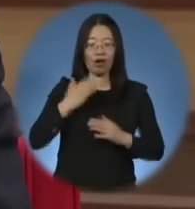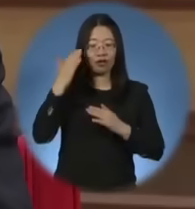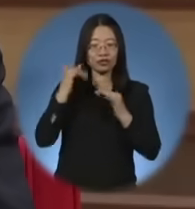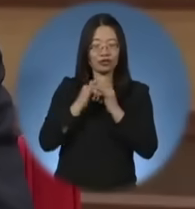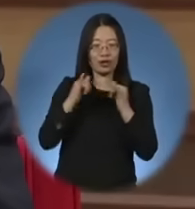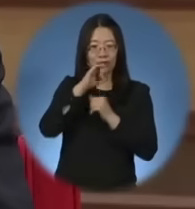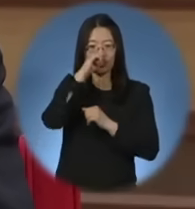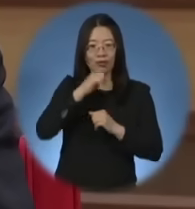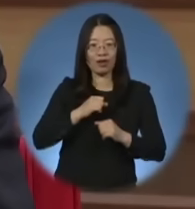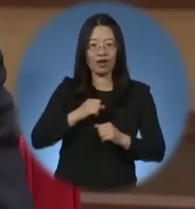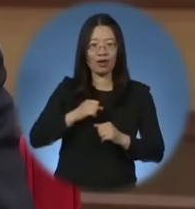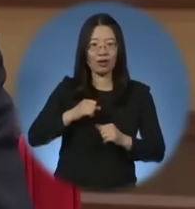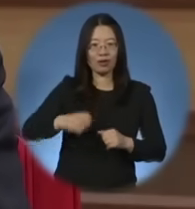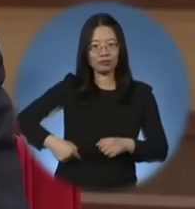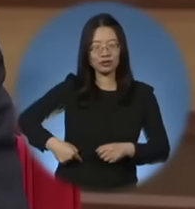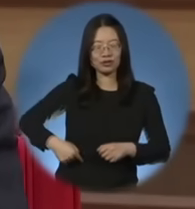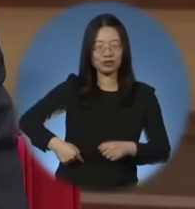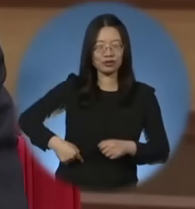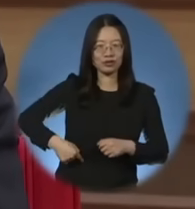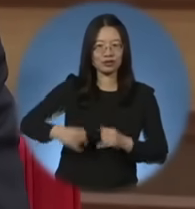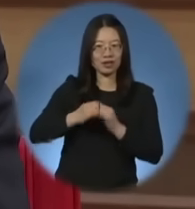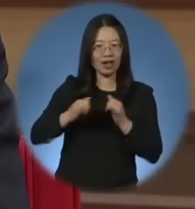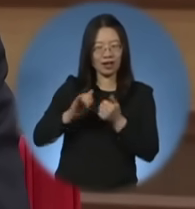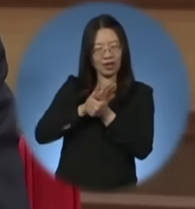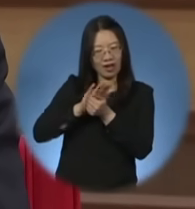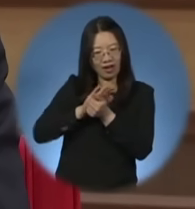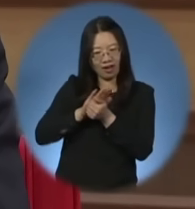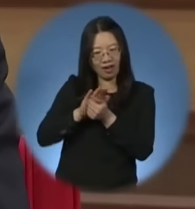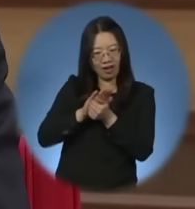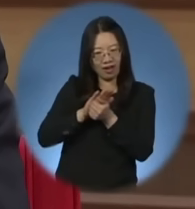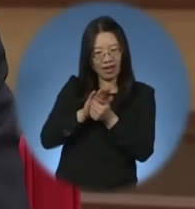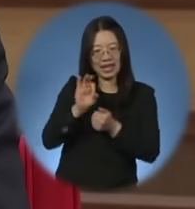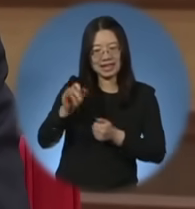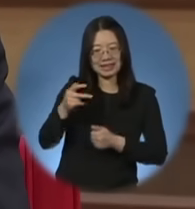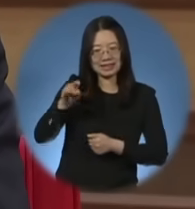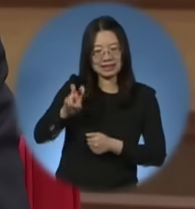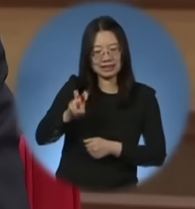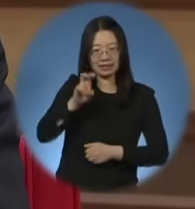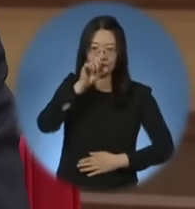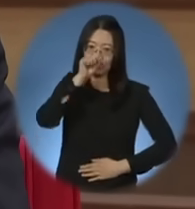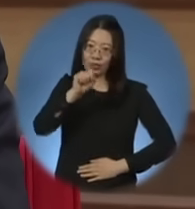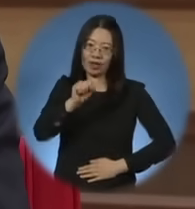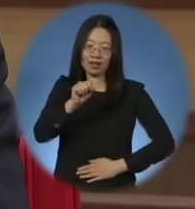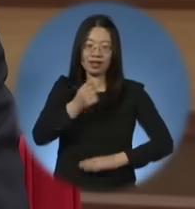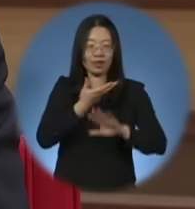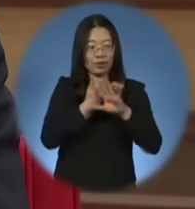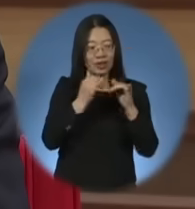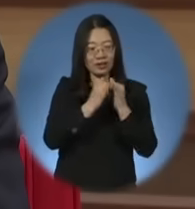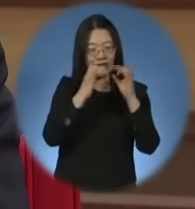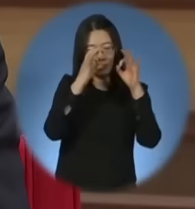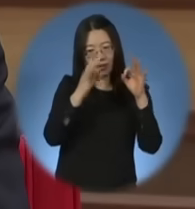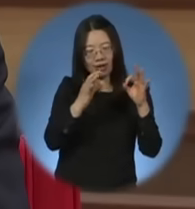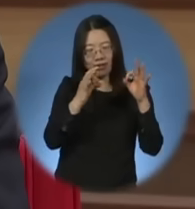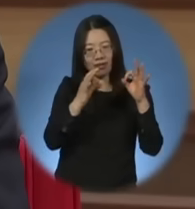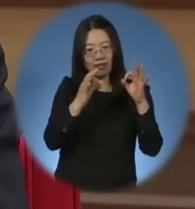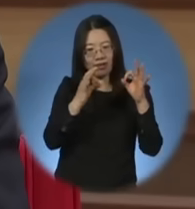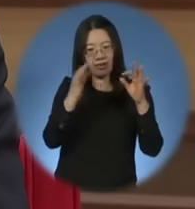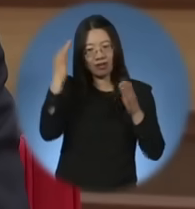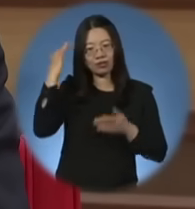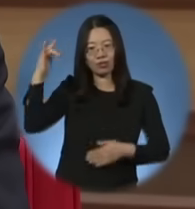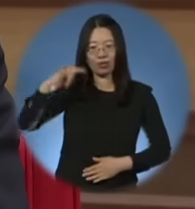좋아해요 그 인심이 좀 좋다고 생각해요음 아 어떤 외국 사람은 여기